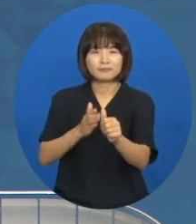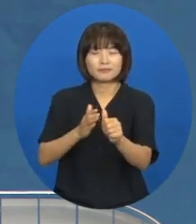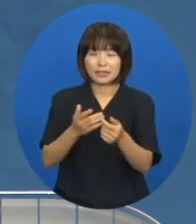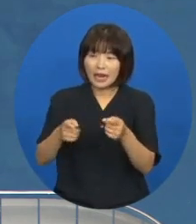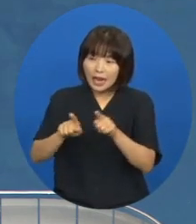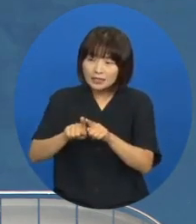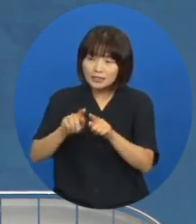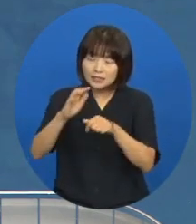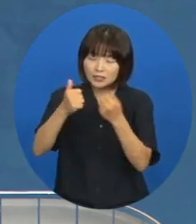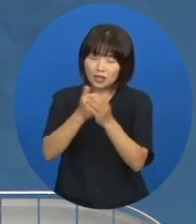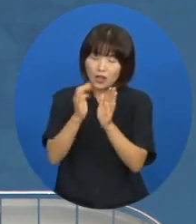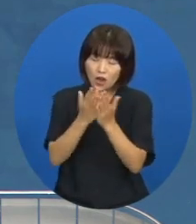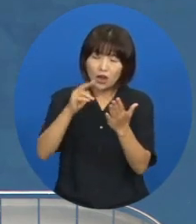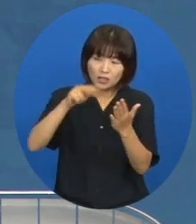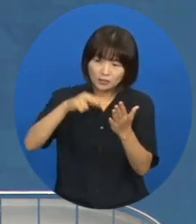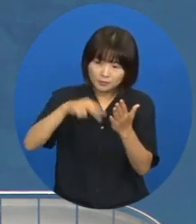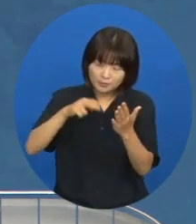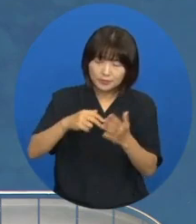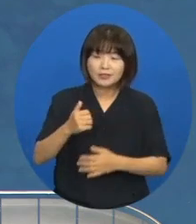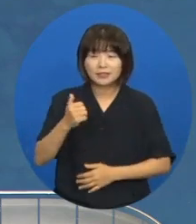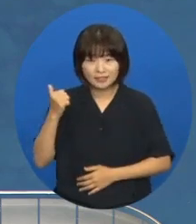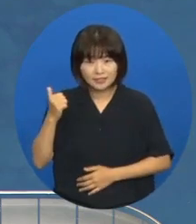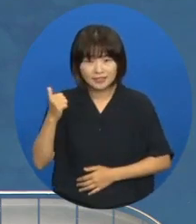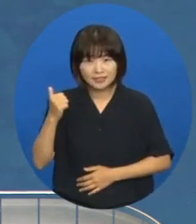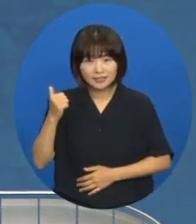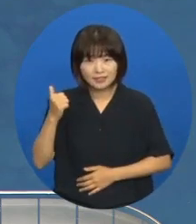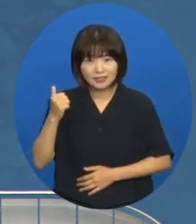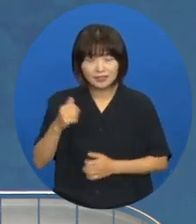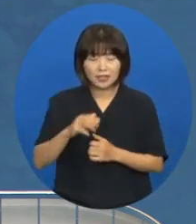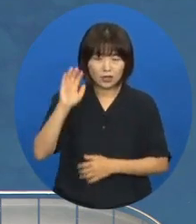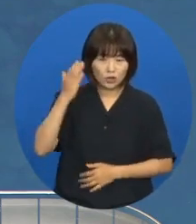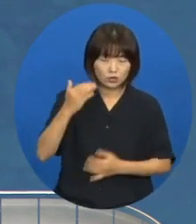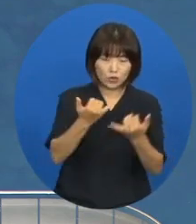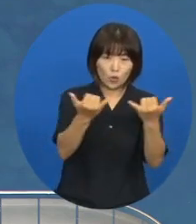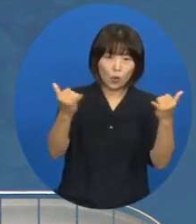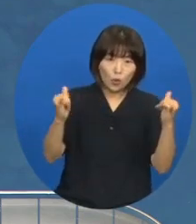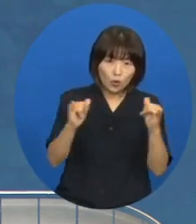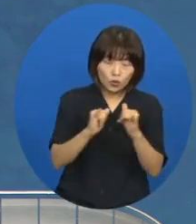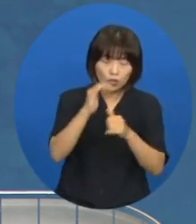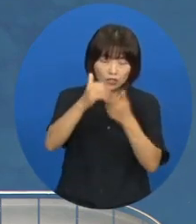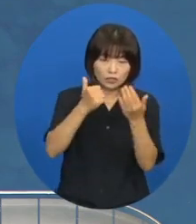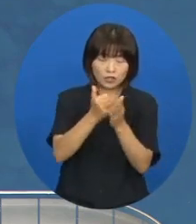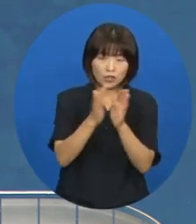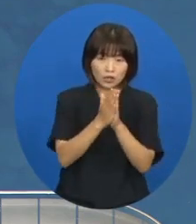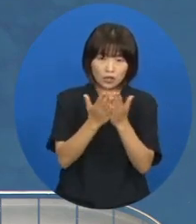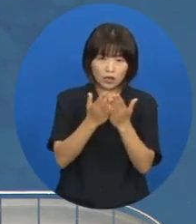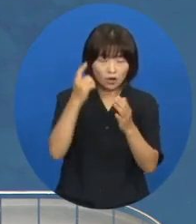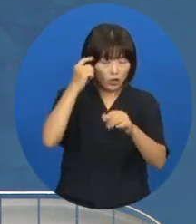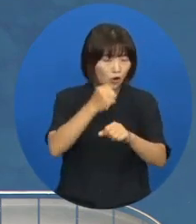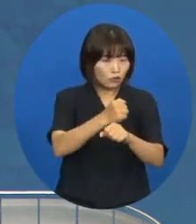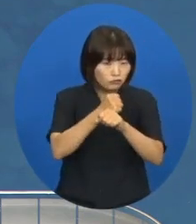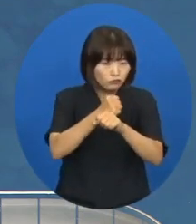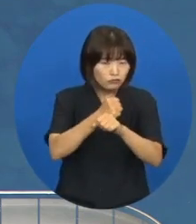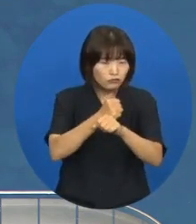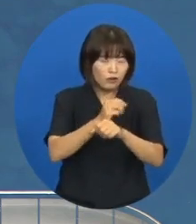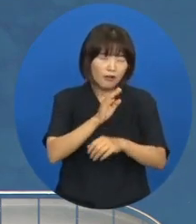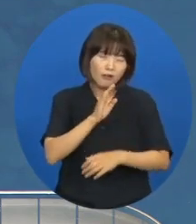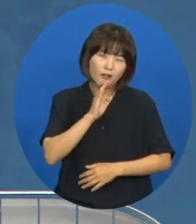봅시다. 우리 같이 성경 읽읍시다. 요즘 공동체 성경 연구라고 참 기가 막힌